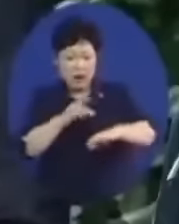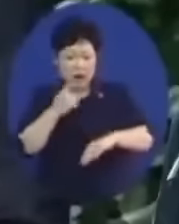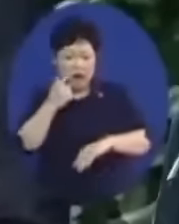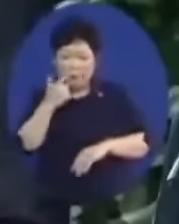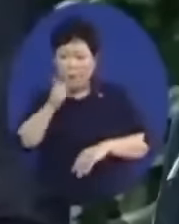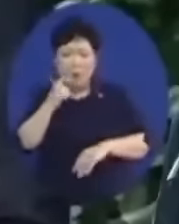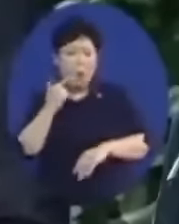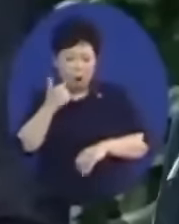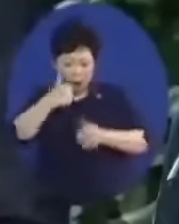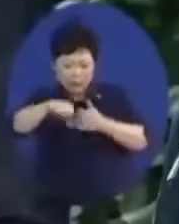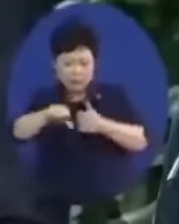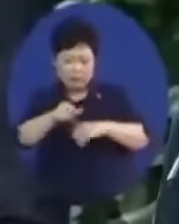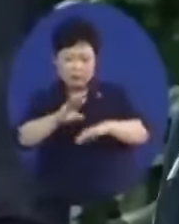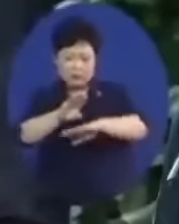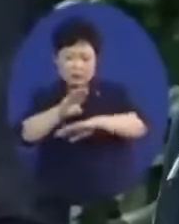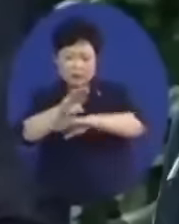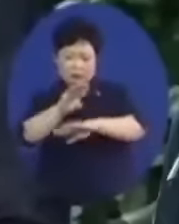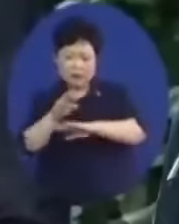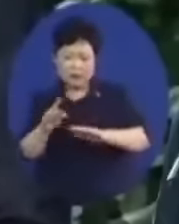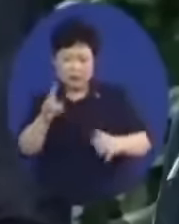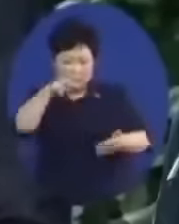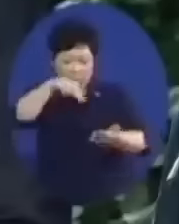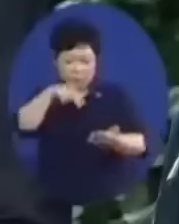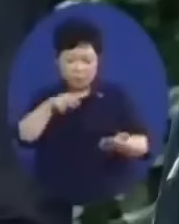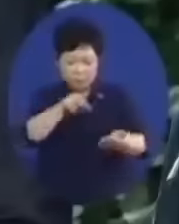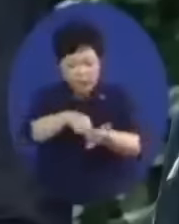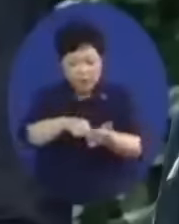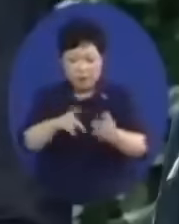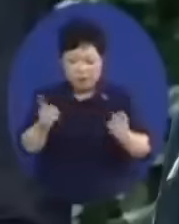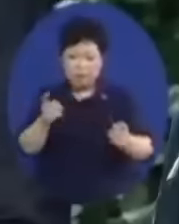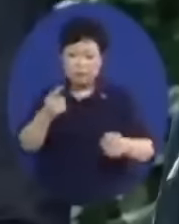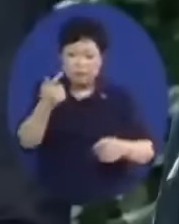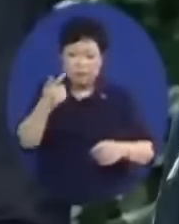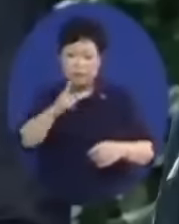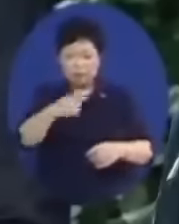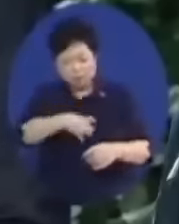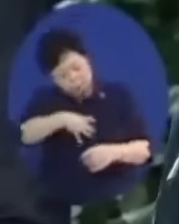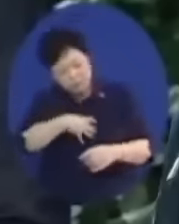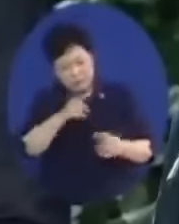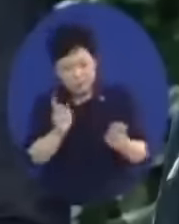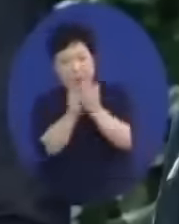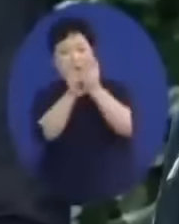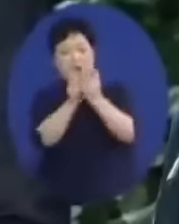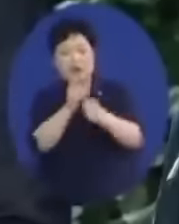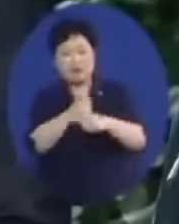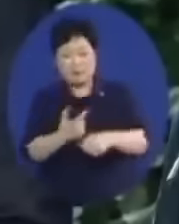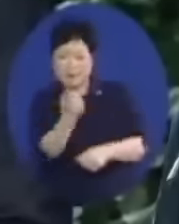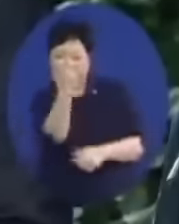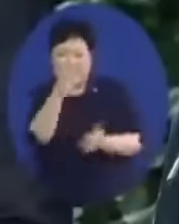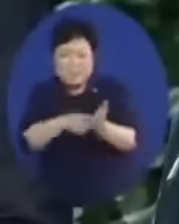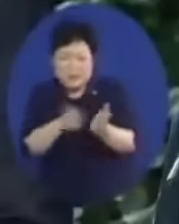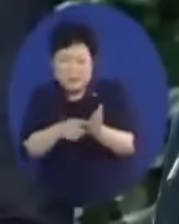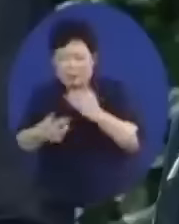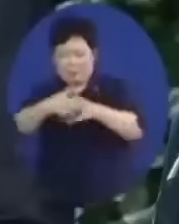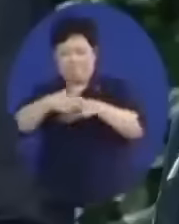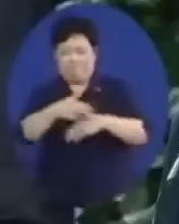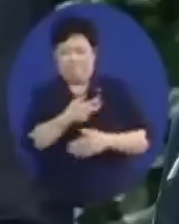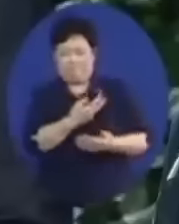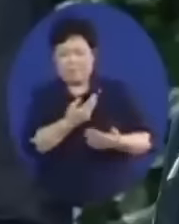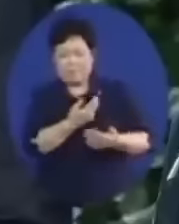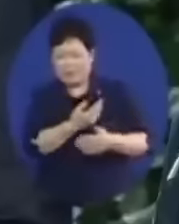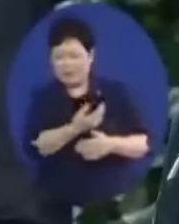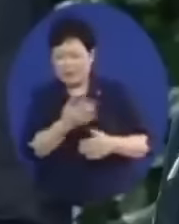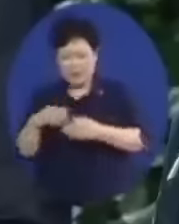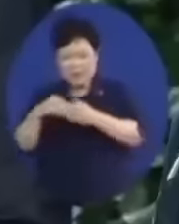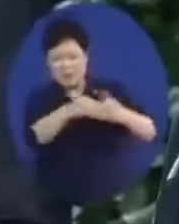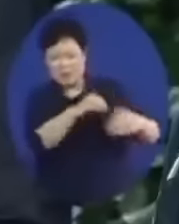것입니다. 그러니까 군인이 빨리 나를 병원으로 같이 데려가십시오. 너무나 좋아서 옷도 갈아입지